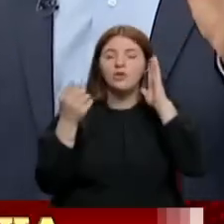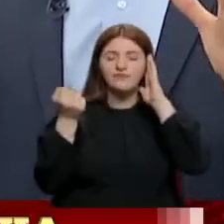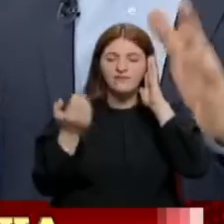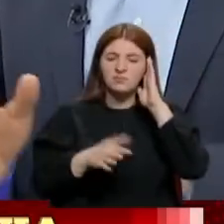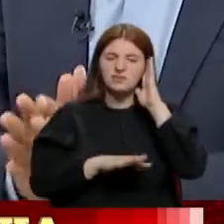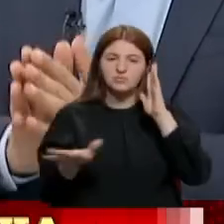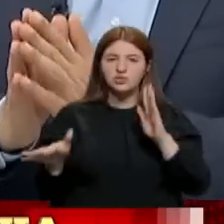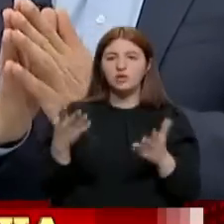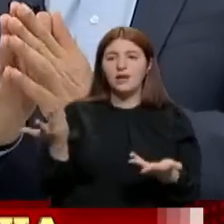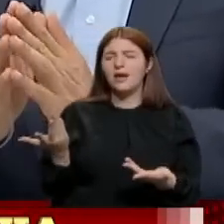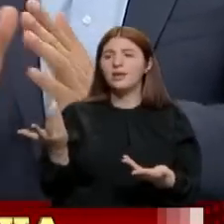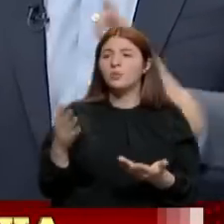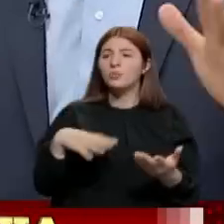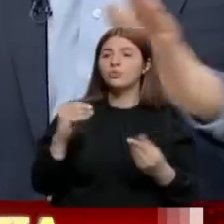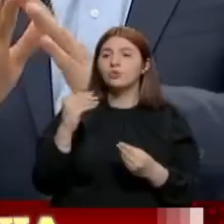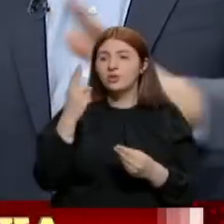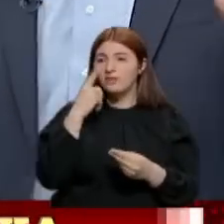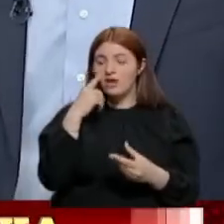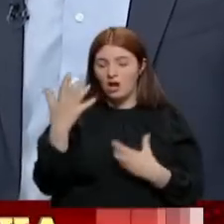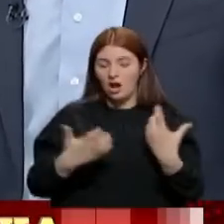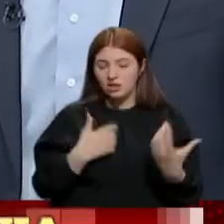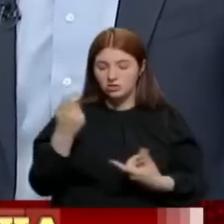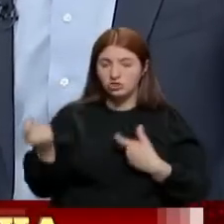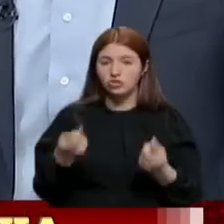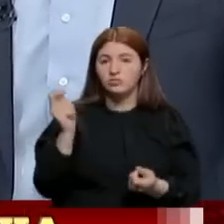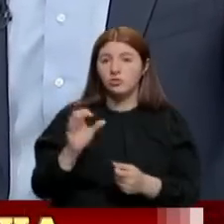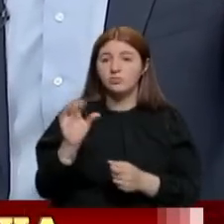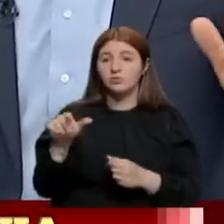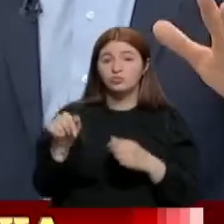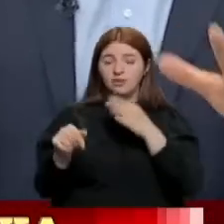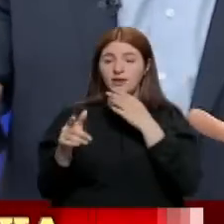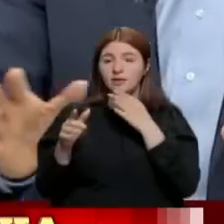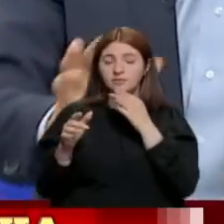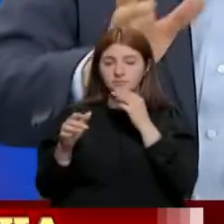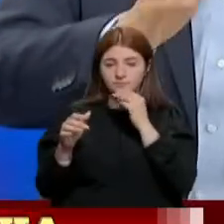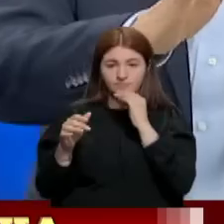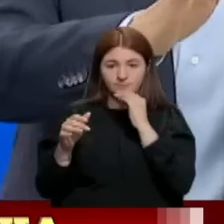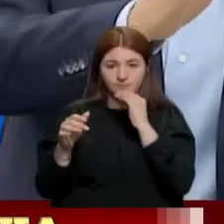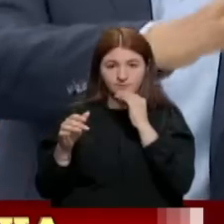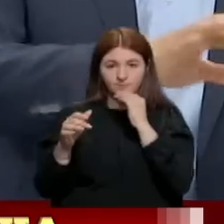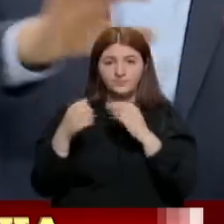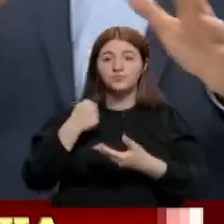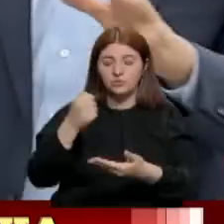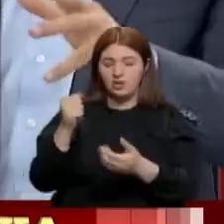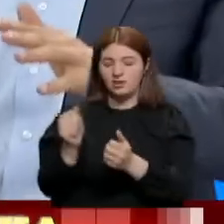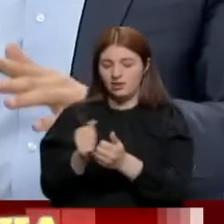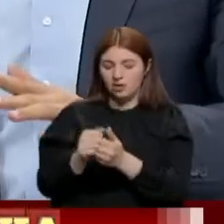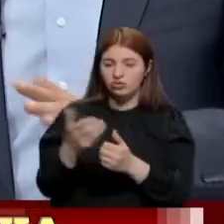Yapılması gereken şu. Bütün kamu kaynaklarını seferber etmemiz gerekiyor şu anda. Yani bütçeden